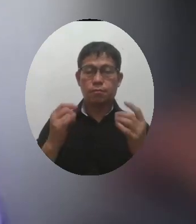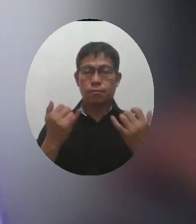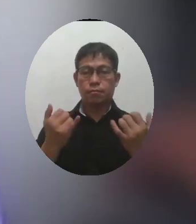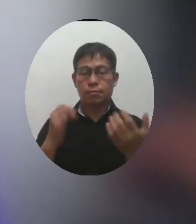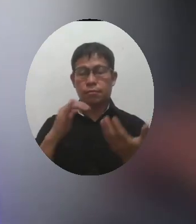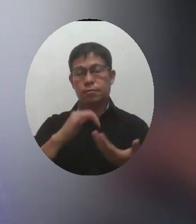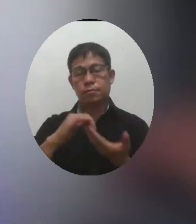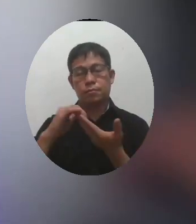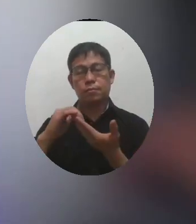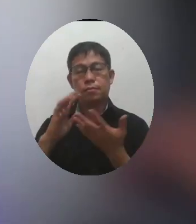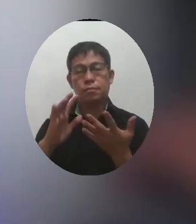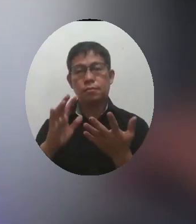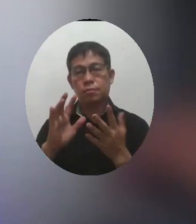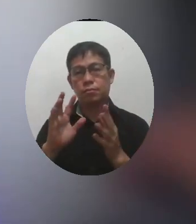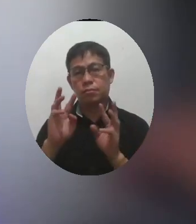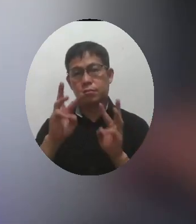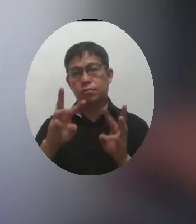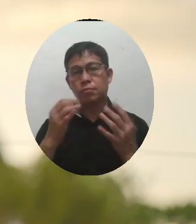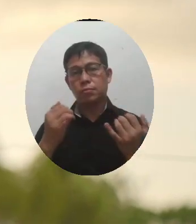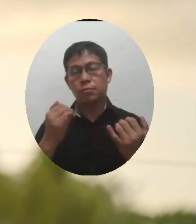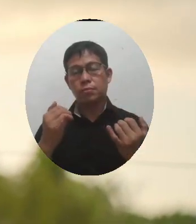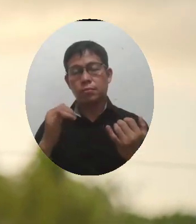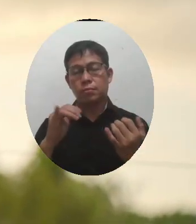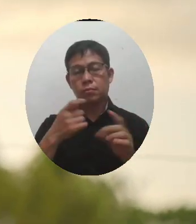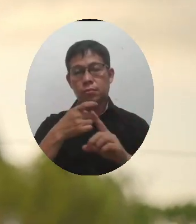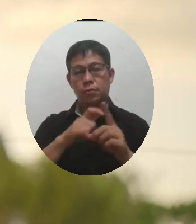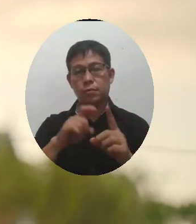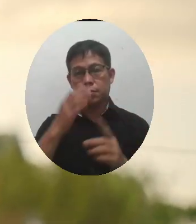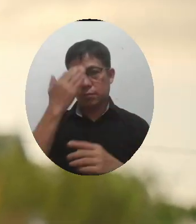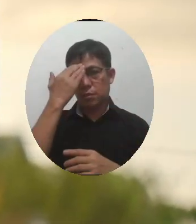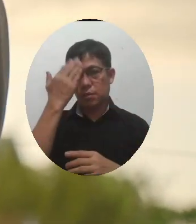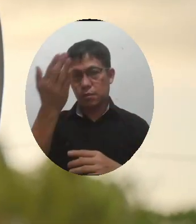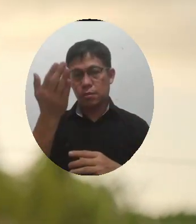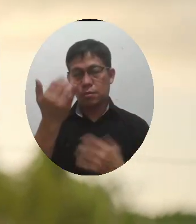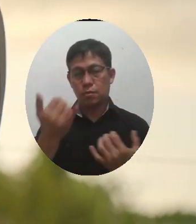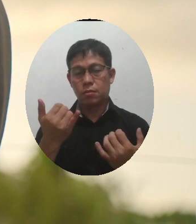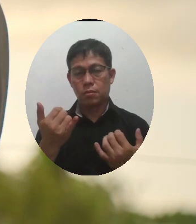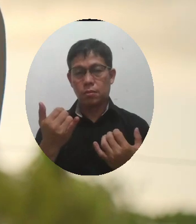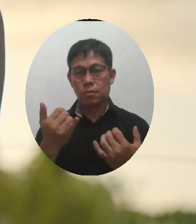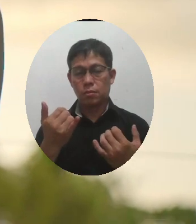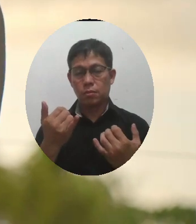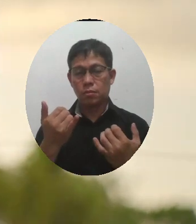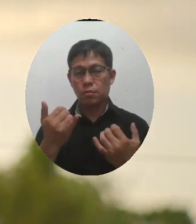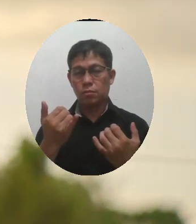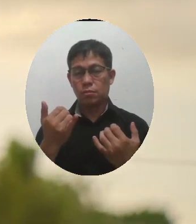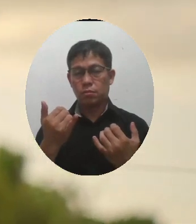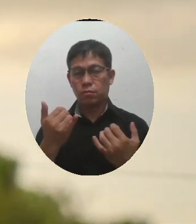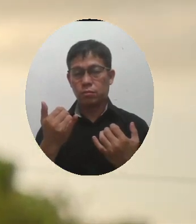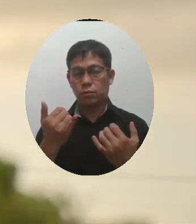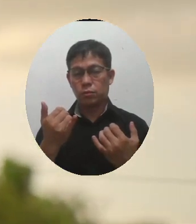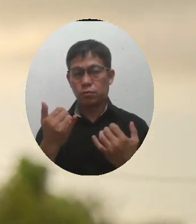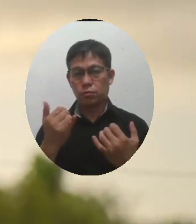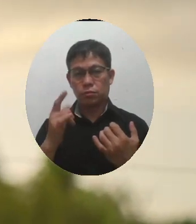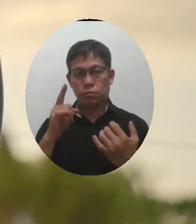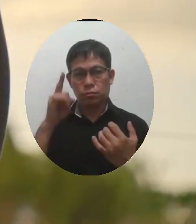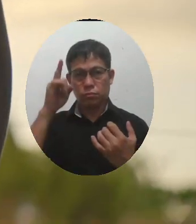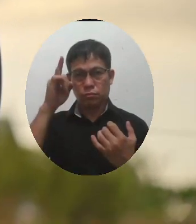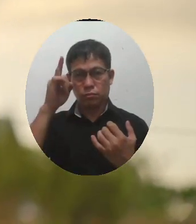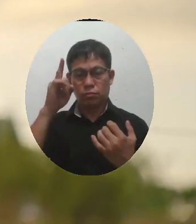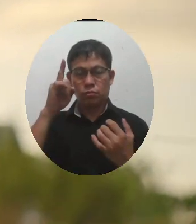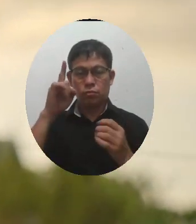Ngayong Sabado sa kapwa ko mahal ko, tampok ang isang batang taga San Miguel, Bulacan. Milagrong nabuhay